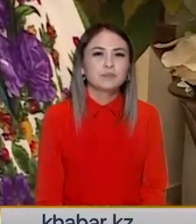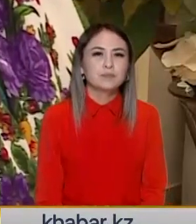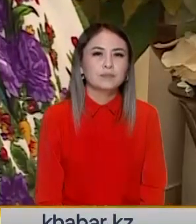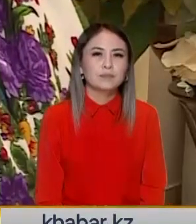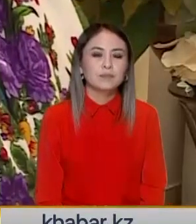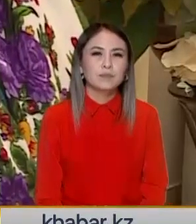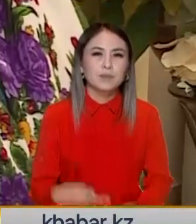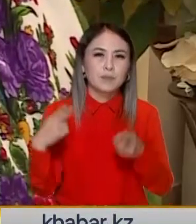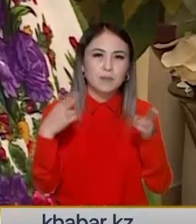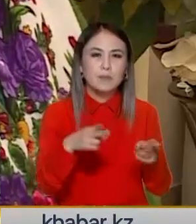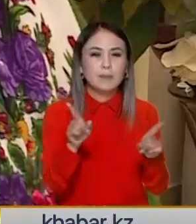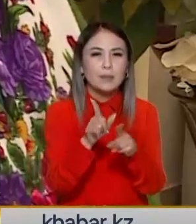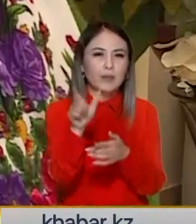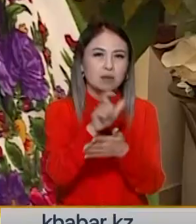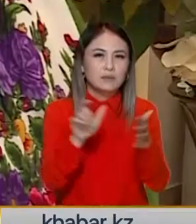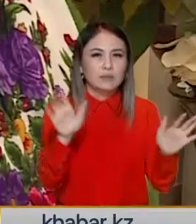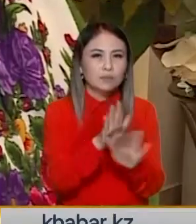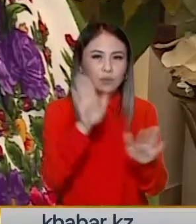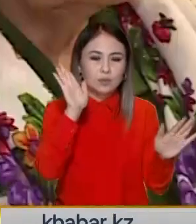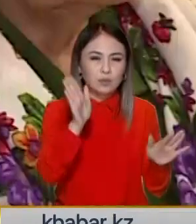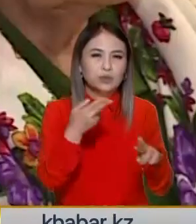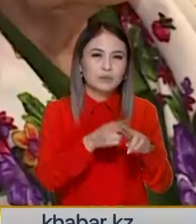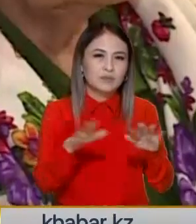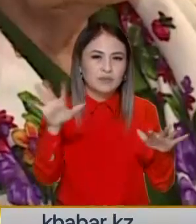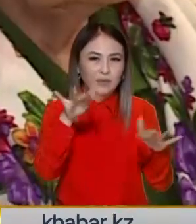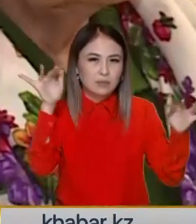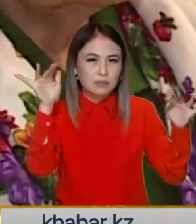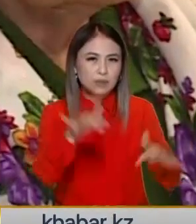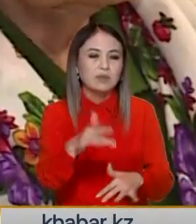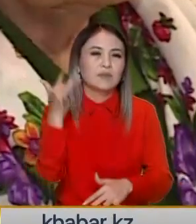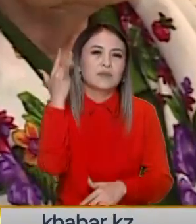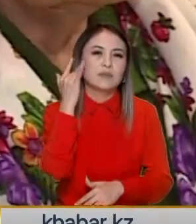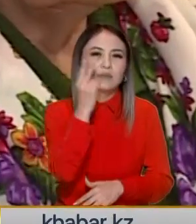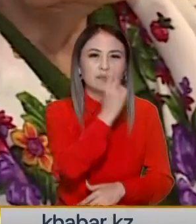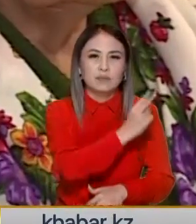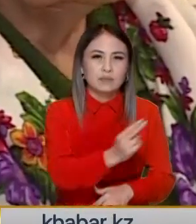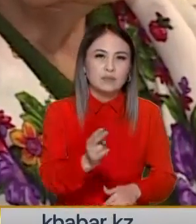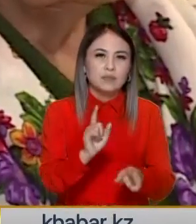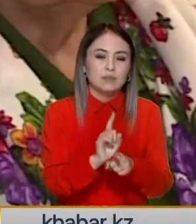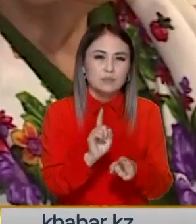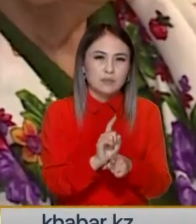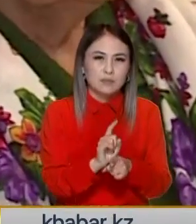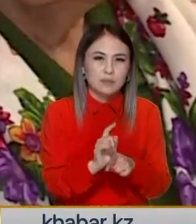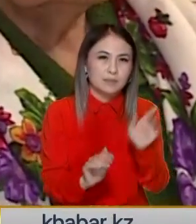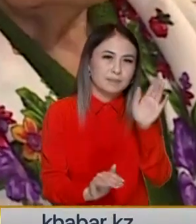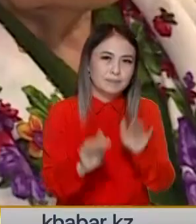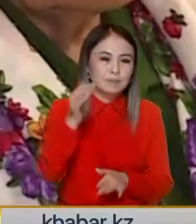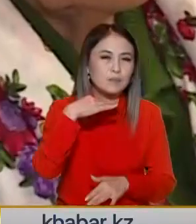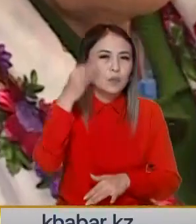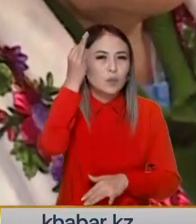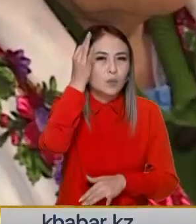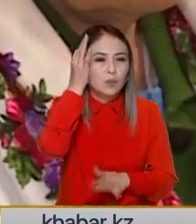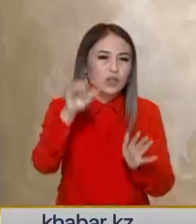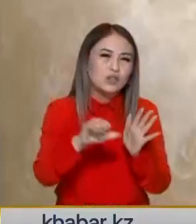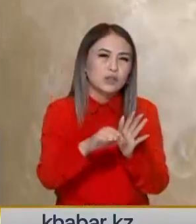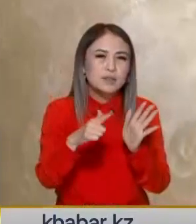келіп жатыр, бүгін жырлайды, бәленшенің үйінде дейді соған. Жалық атысы өліп, жалық аяқ алтырып тұрып жүріп, бала кезімізді 6-7